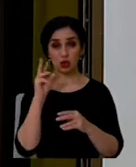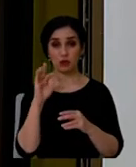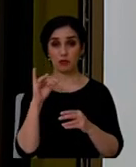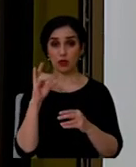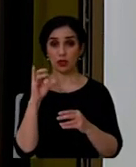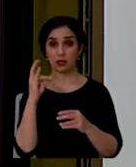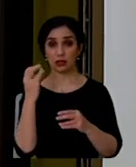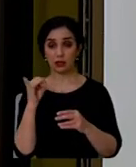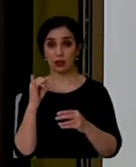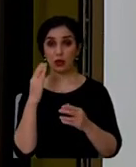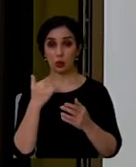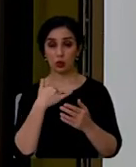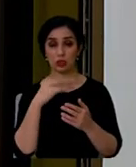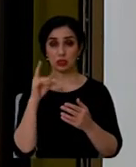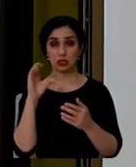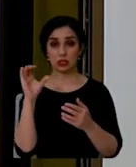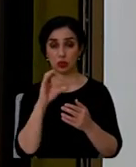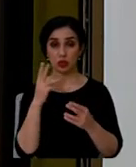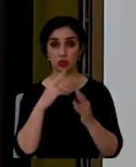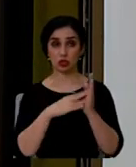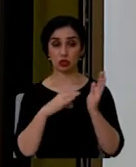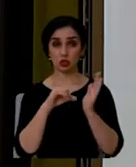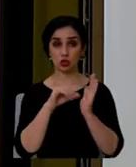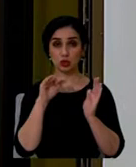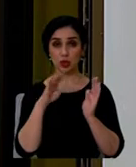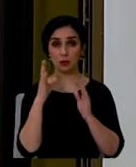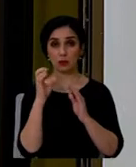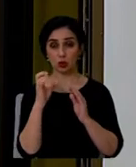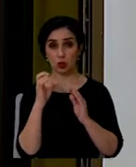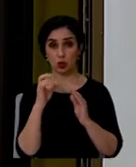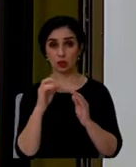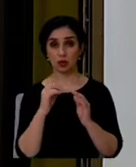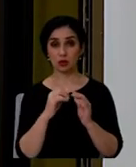Фарадея в секундах будет равно 96500,